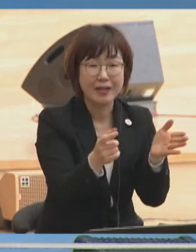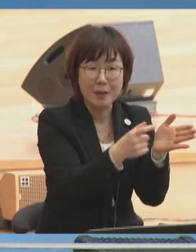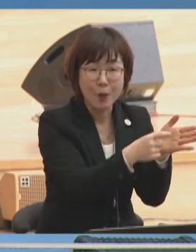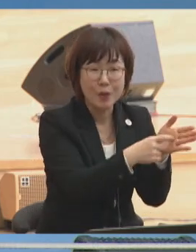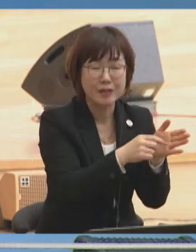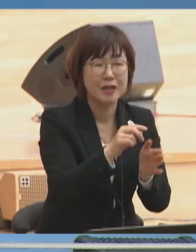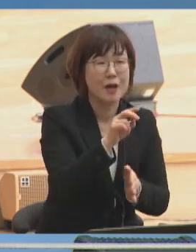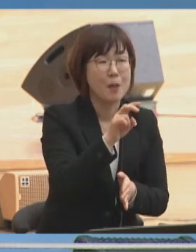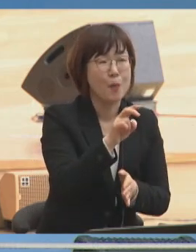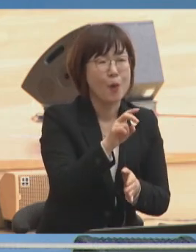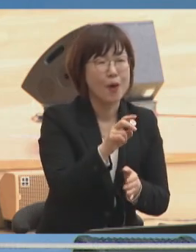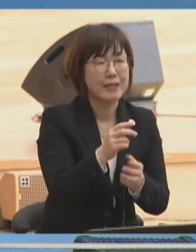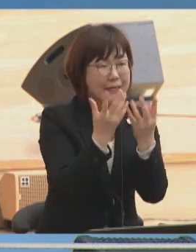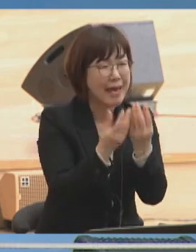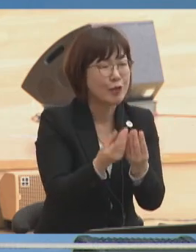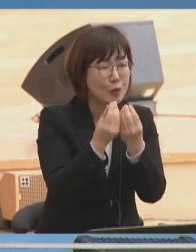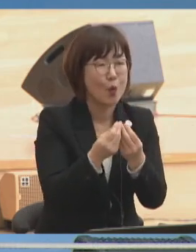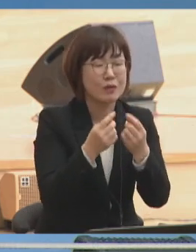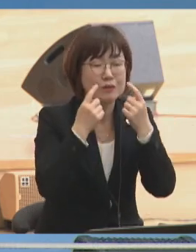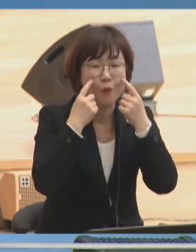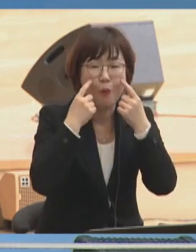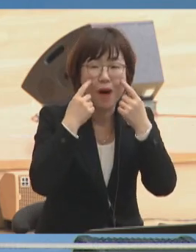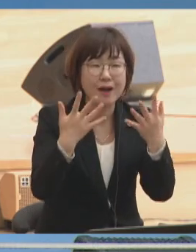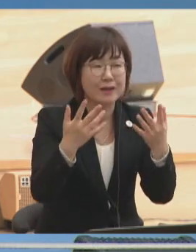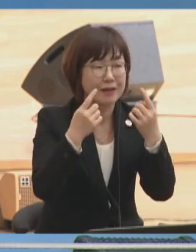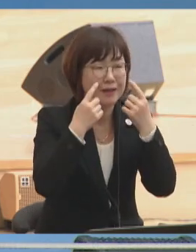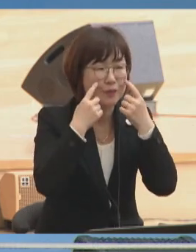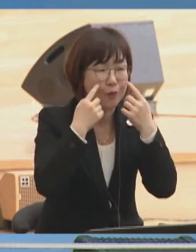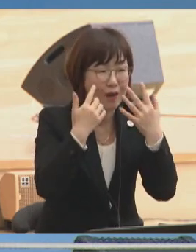메타포라 말하죠. 비유도 정확하게